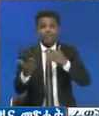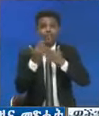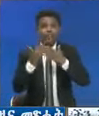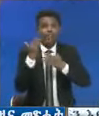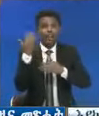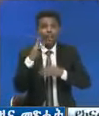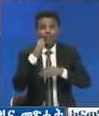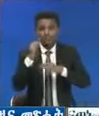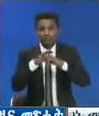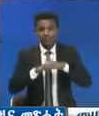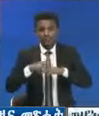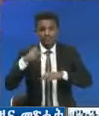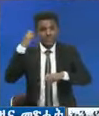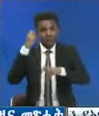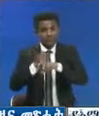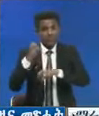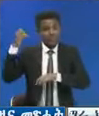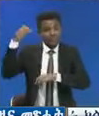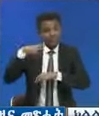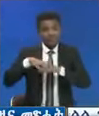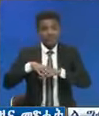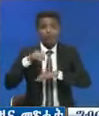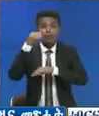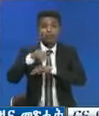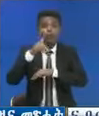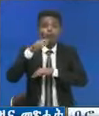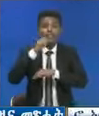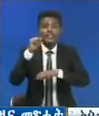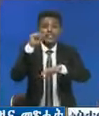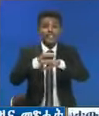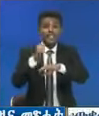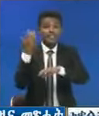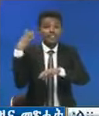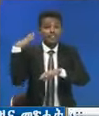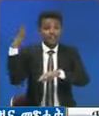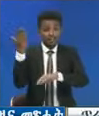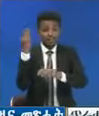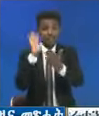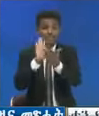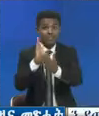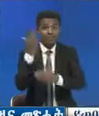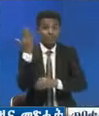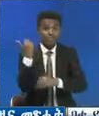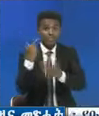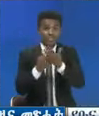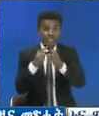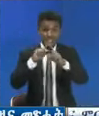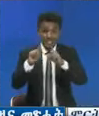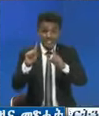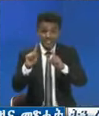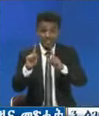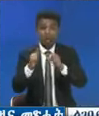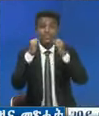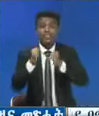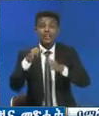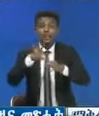አናት የሚበሳ ፀሐይ የማይቆፈር ድንጋይ የሆነ ተራራ ነበር ከፊታቸው የነበረው። ያንን ግን በእቻላል